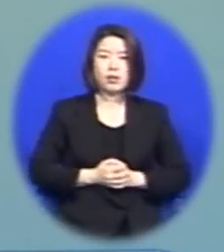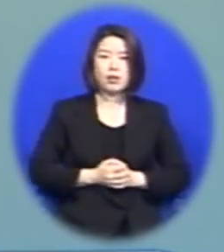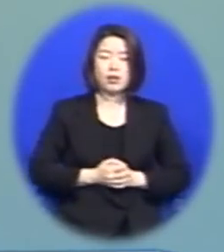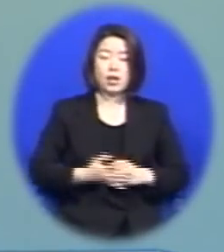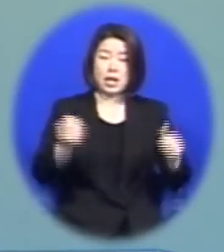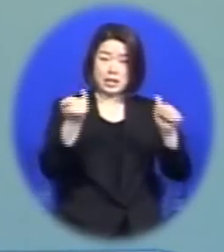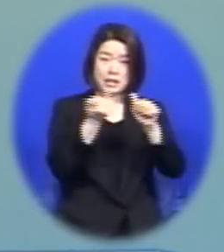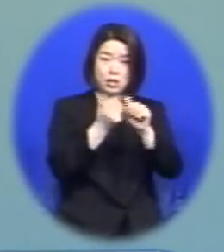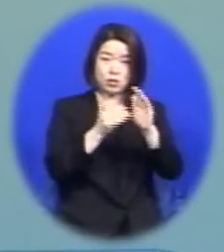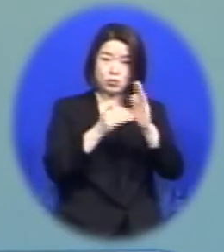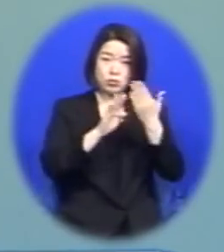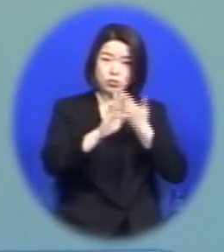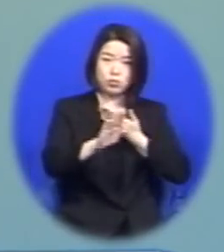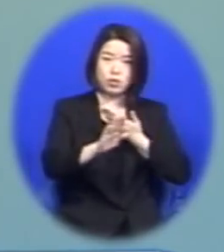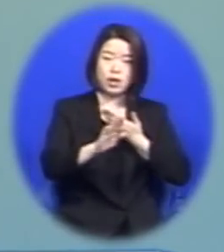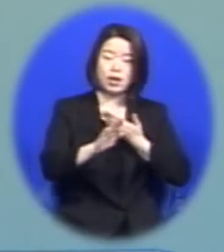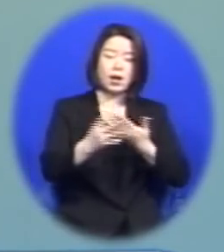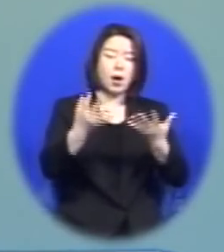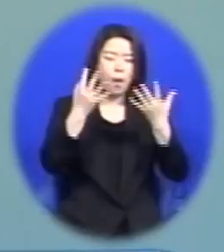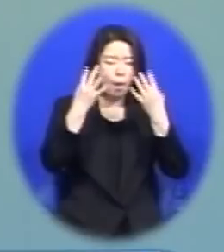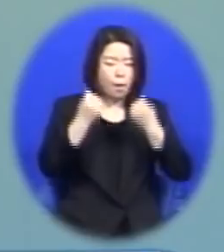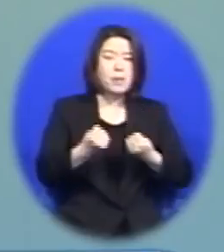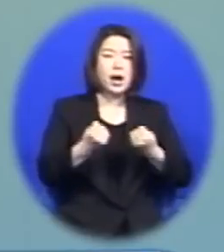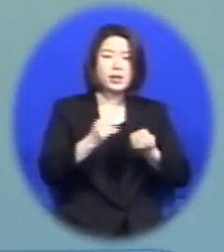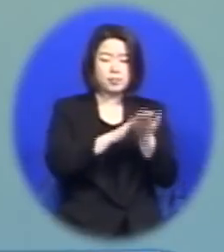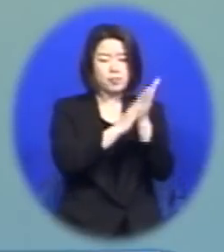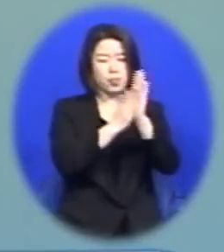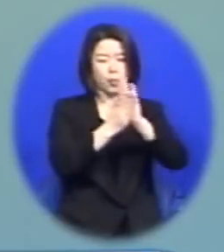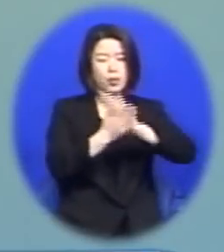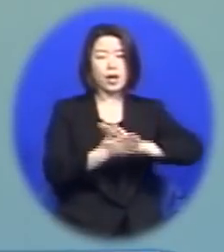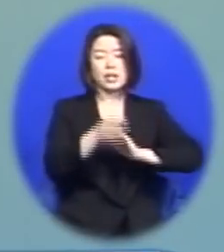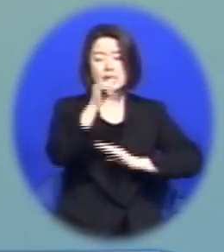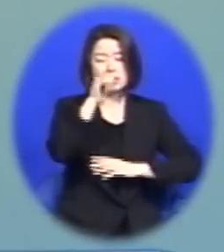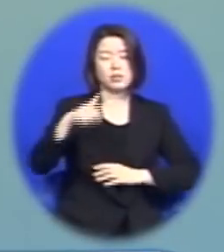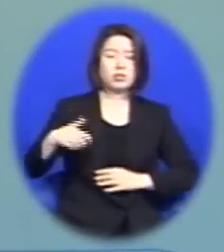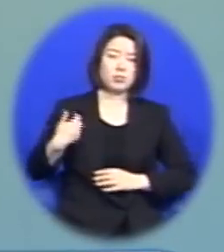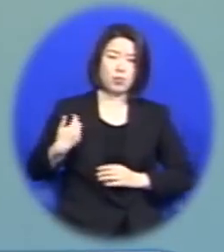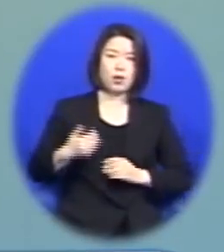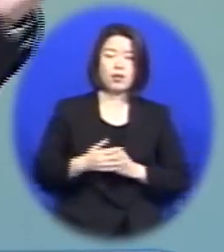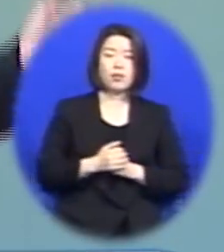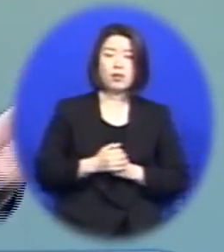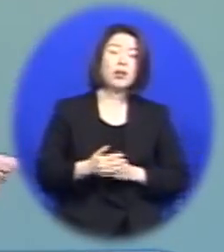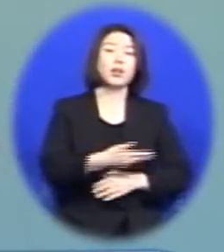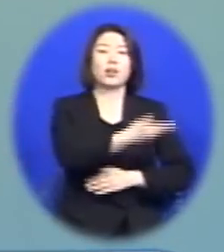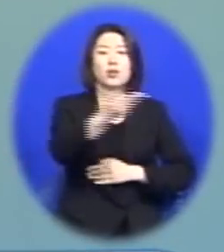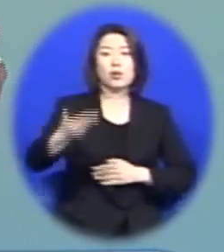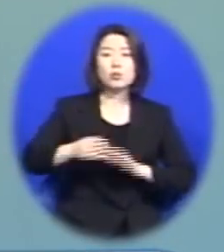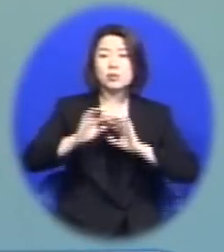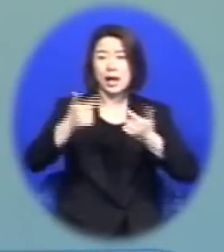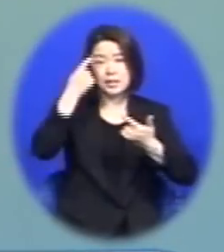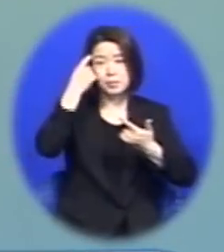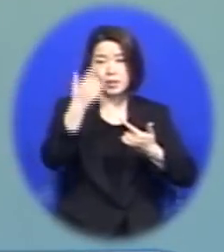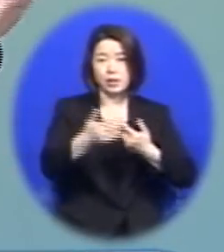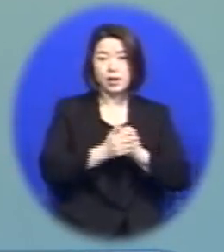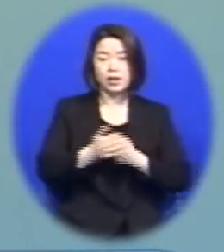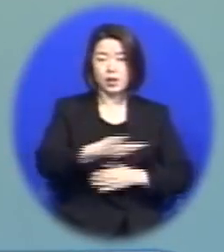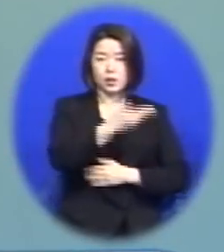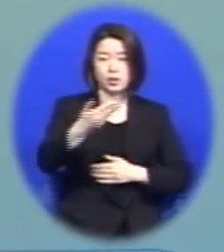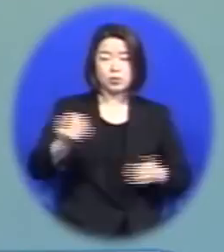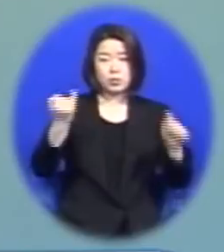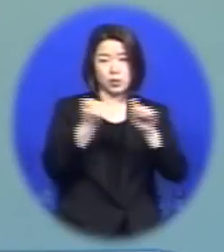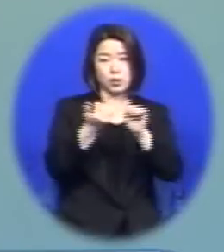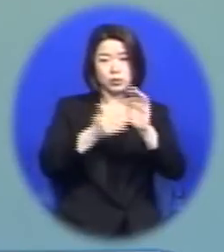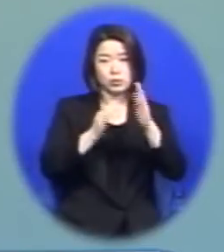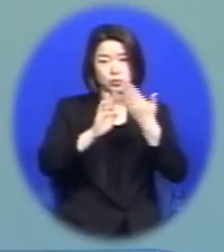결혼을 하고 난 다음에 저는 얼마나 많은 변화를 겪었는지 모릅니다 여러분을 안그렇습니까 여러분 결혼하고 안 변해